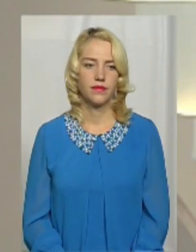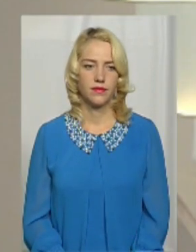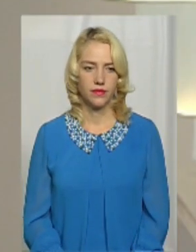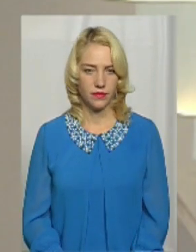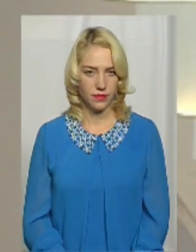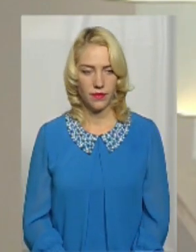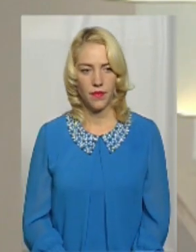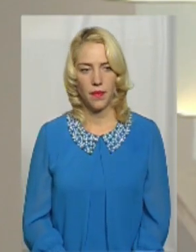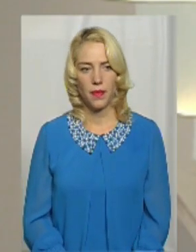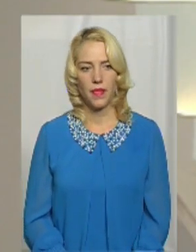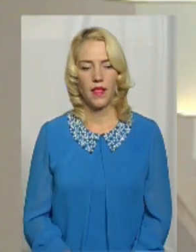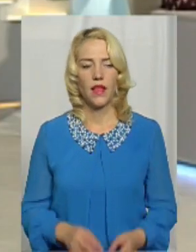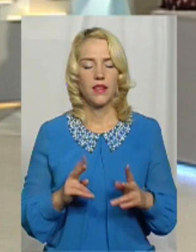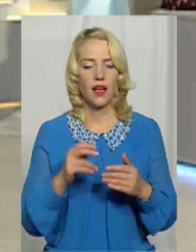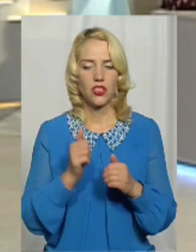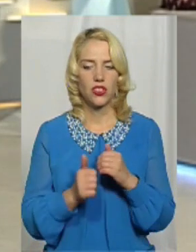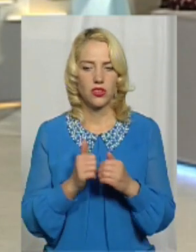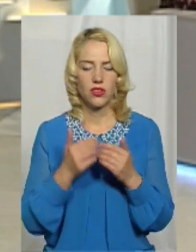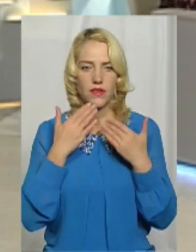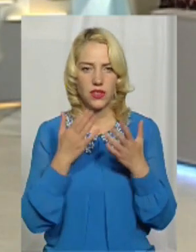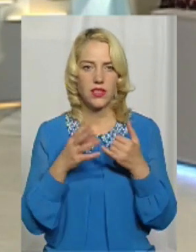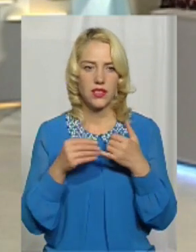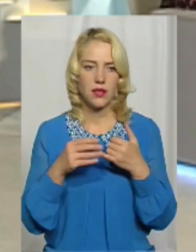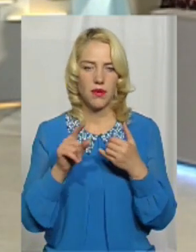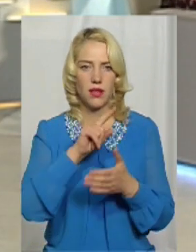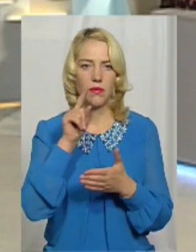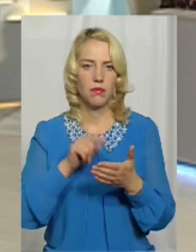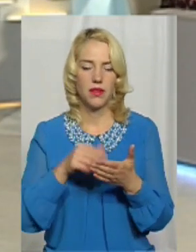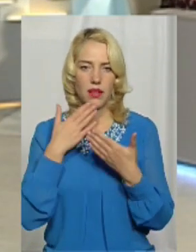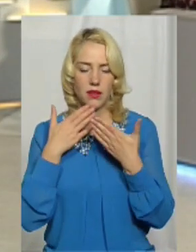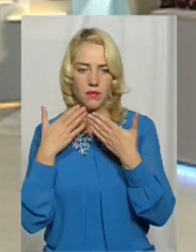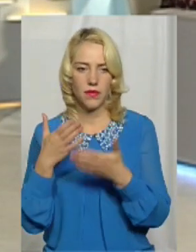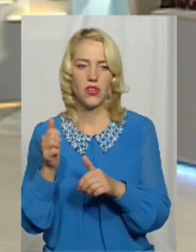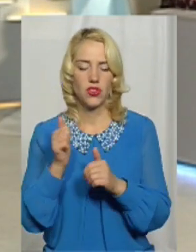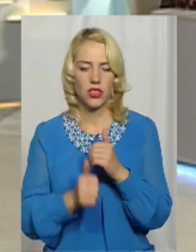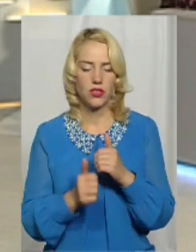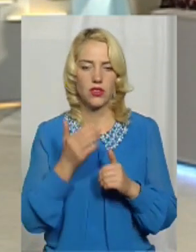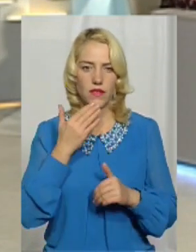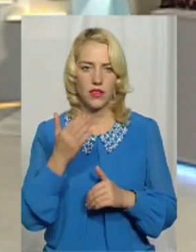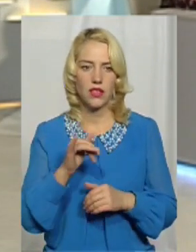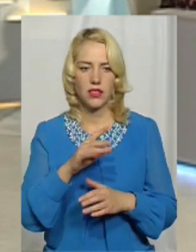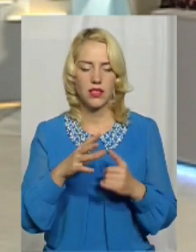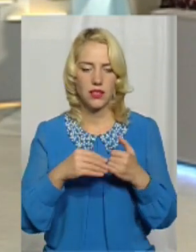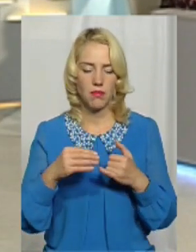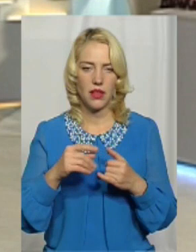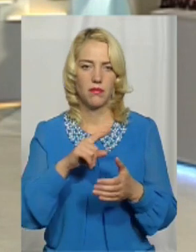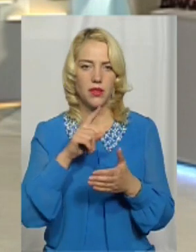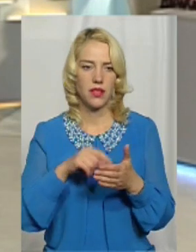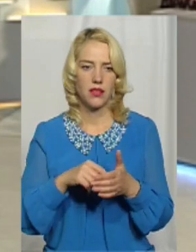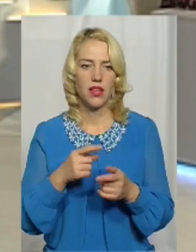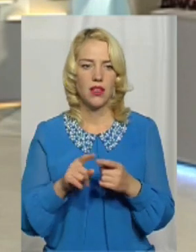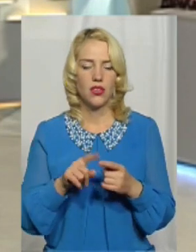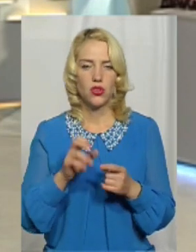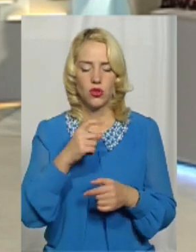Пані Оксано, до вашого бюро як часто звертаються саме із земельними питаннями? Часто звертаються, особливо в